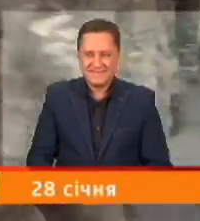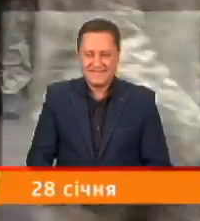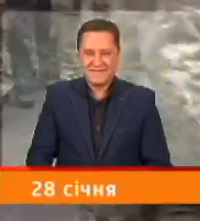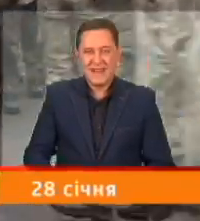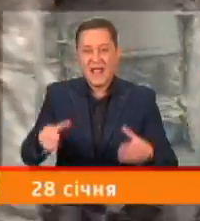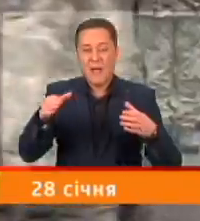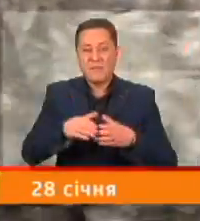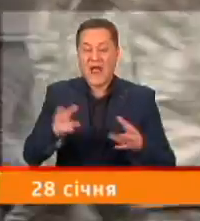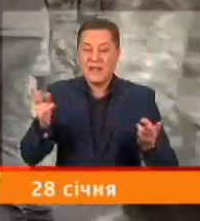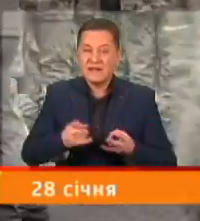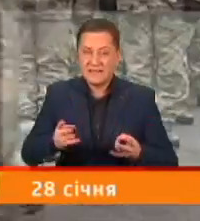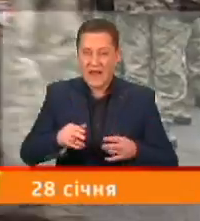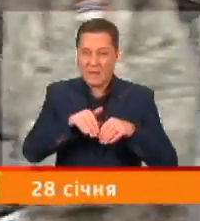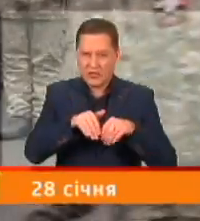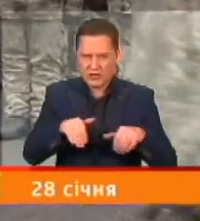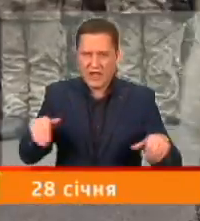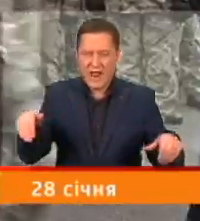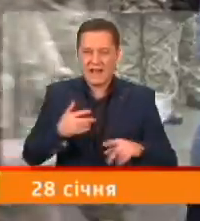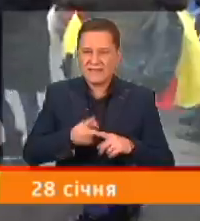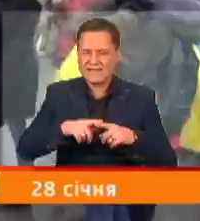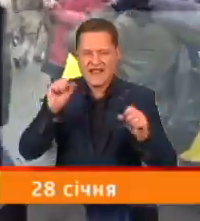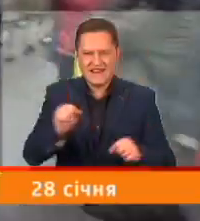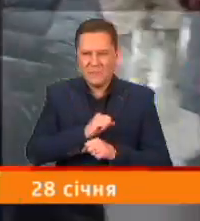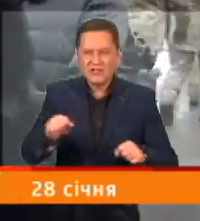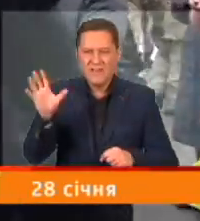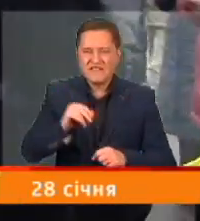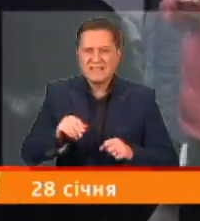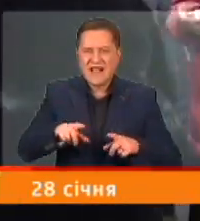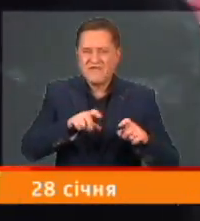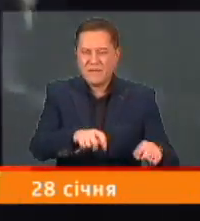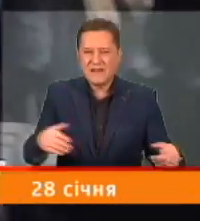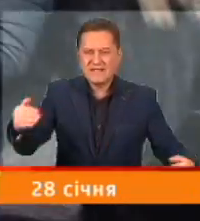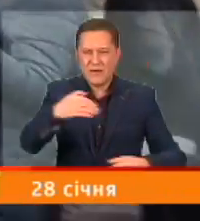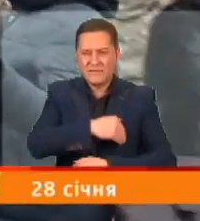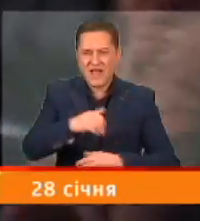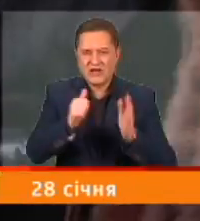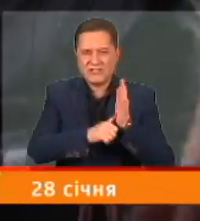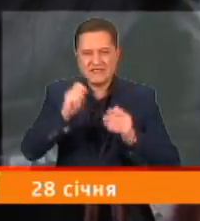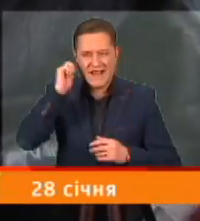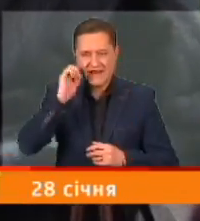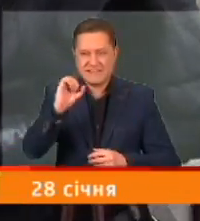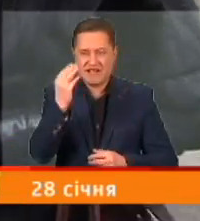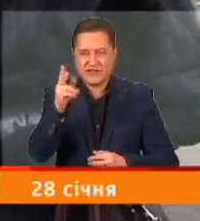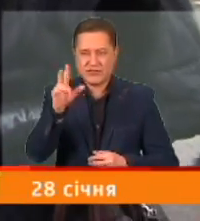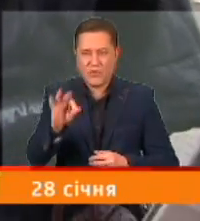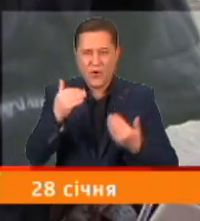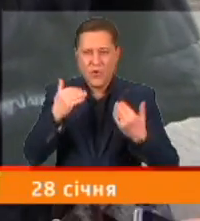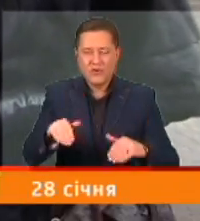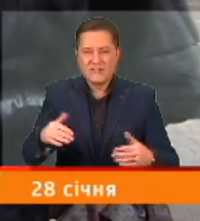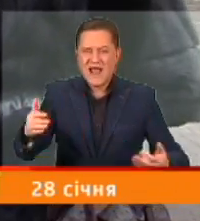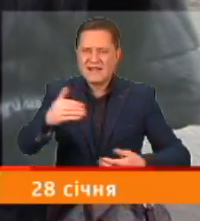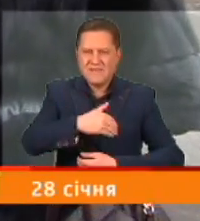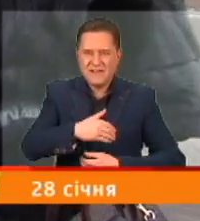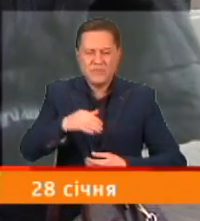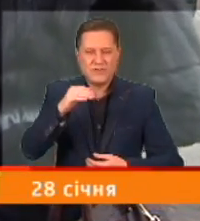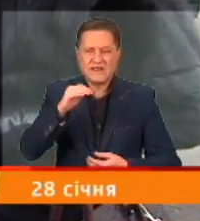Бригаді треба триматися шеренги, але це майже неможливо. Всі квапляться їх обнімати. Шестирічний Сашко, здається, уже не відпустить